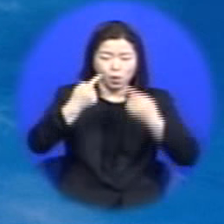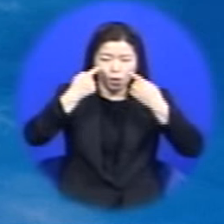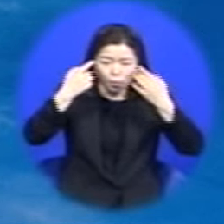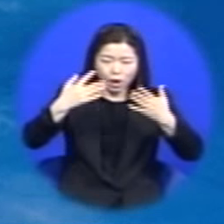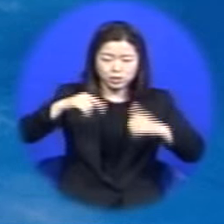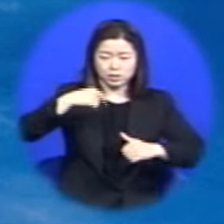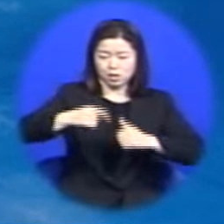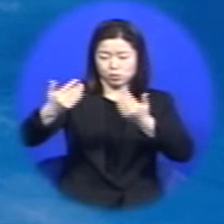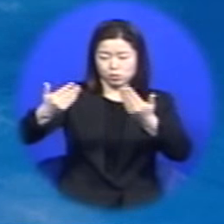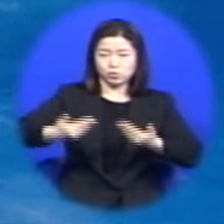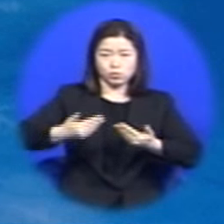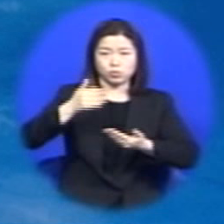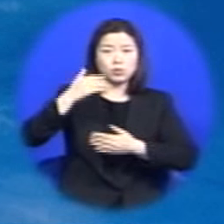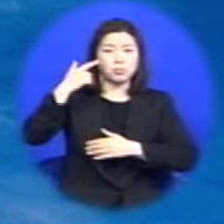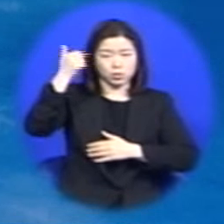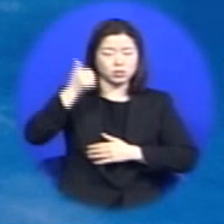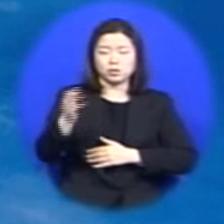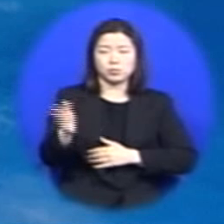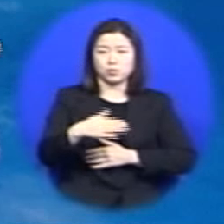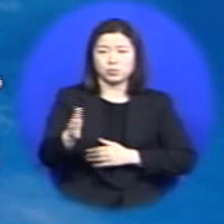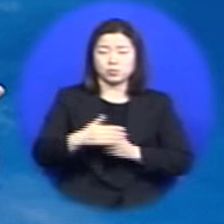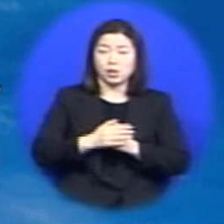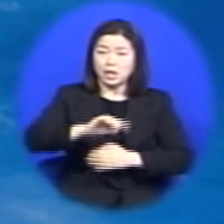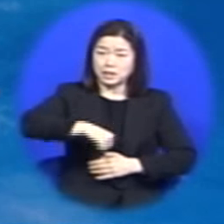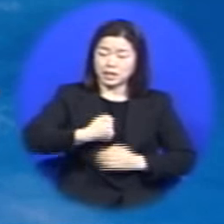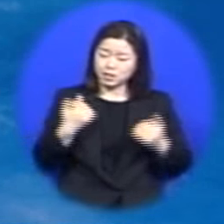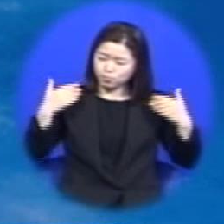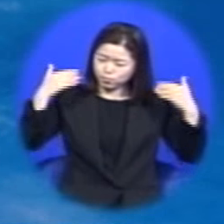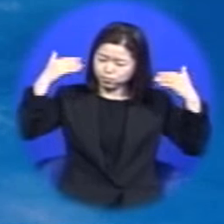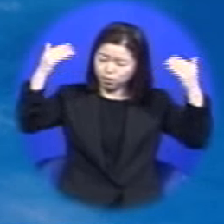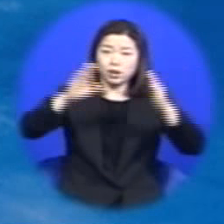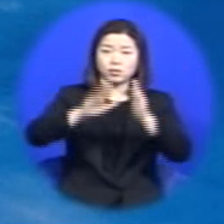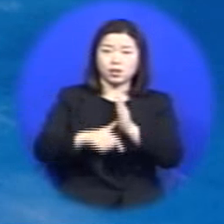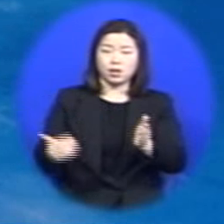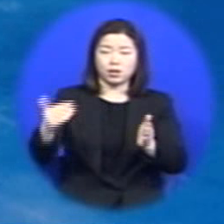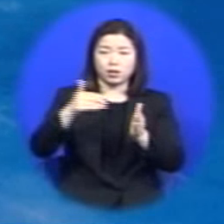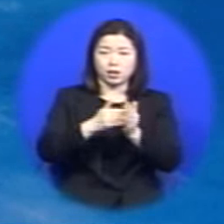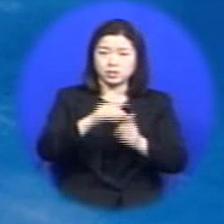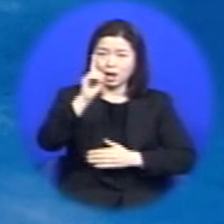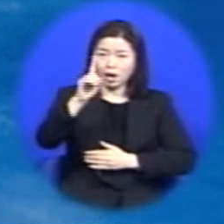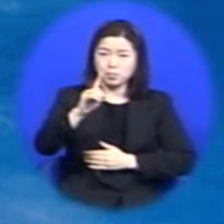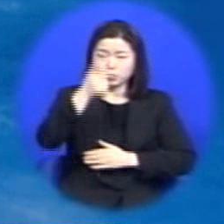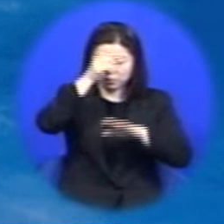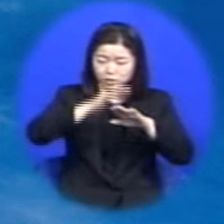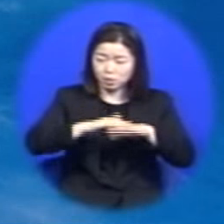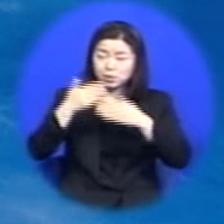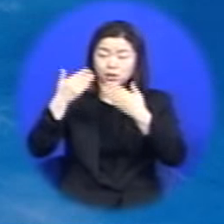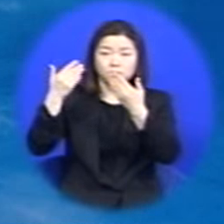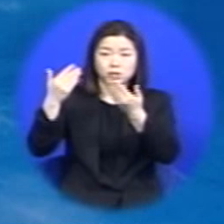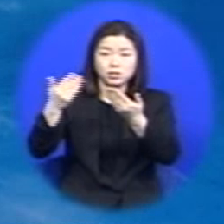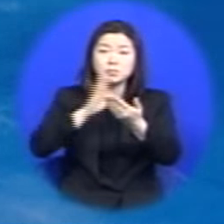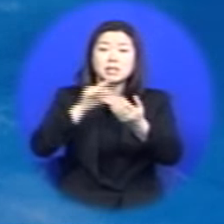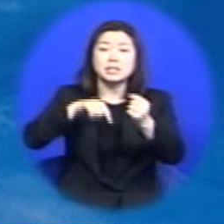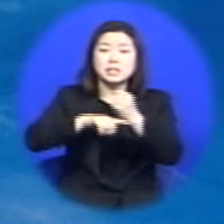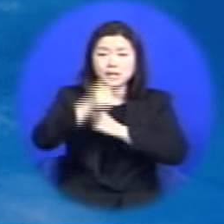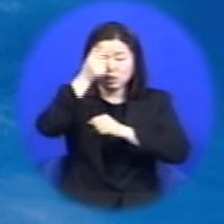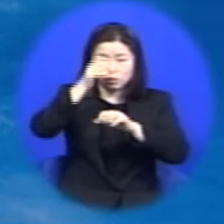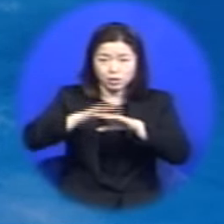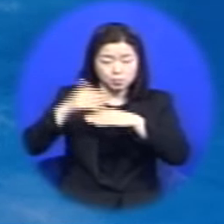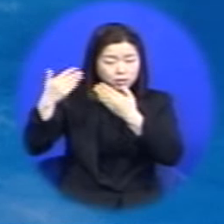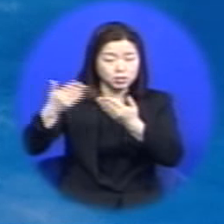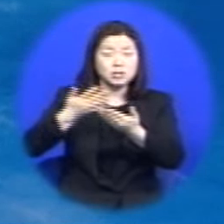분이 없었대요. 자기는 장성할 때까지 한 번도 예배를 드리지만 진리로 예배 드려본